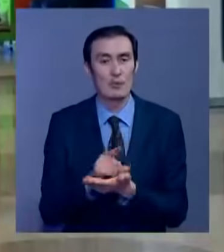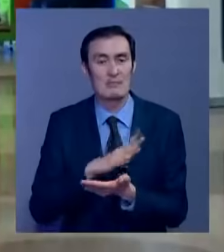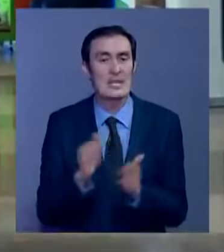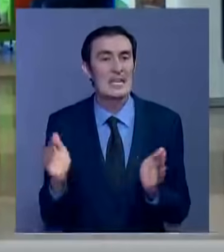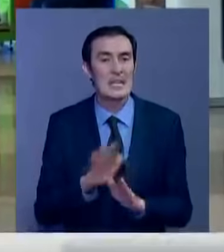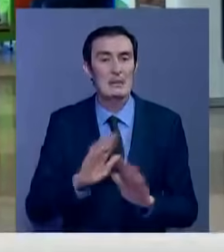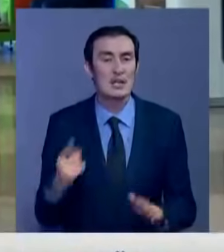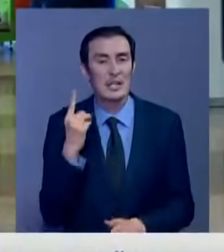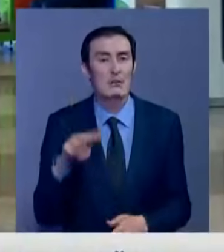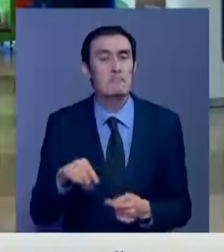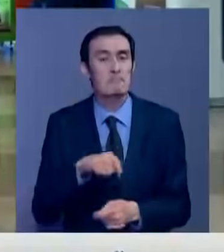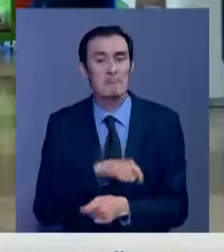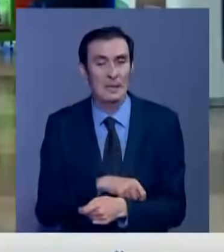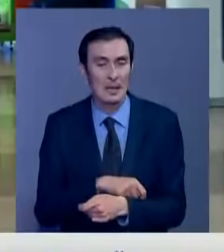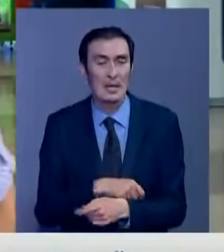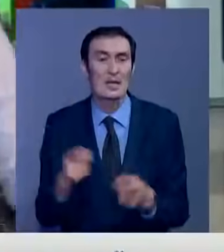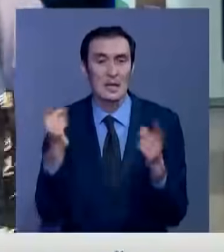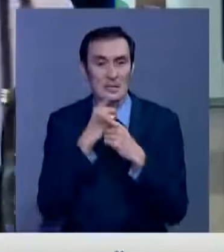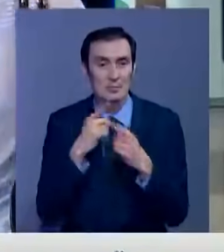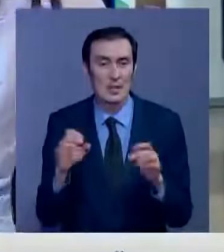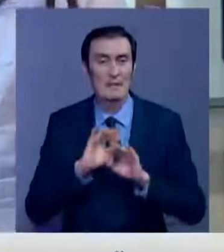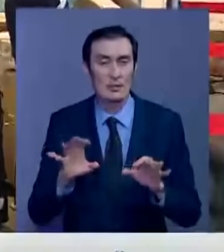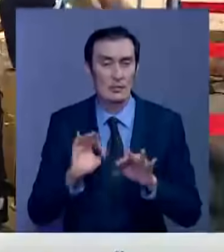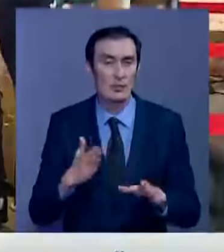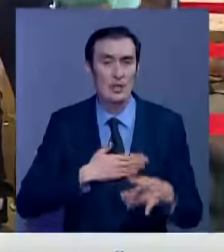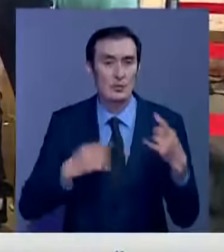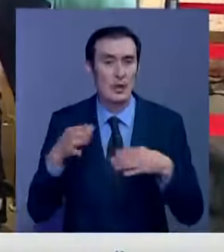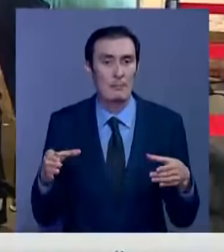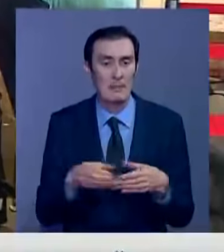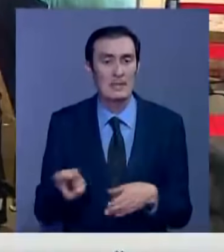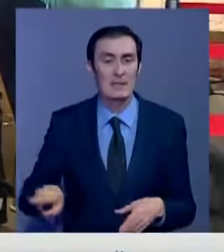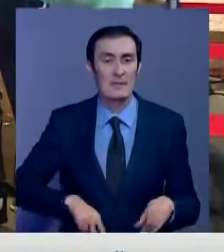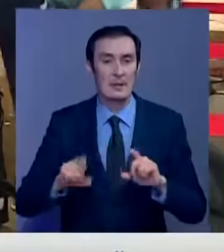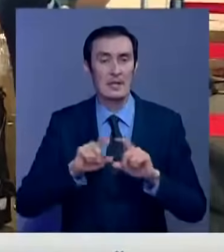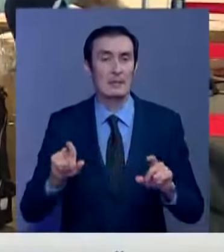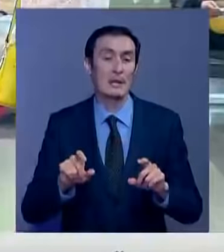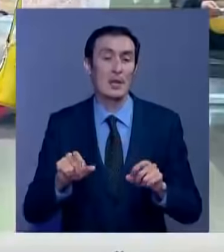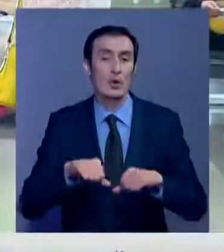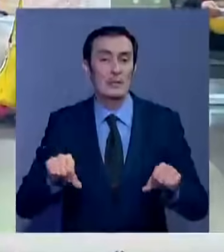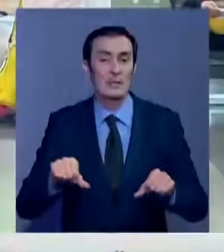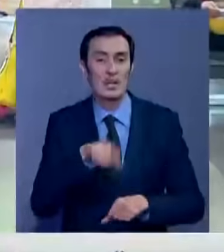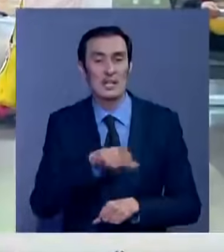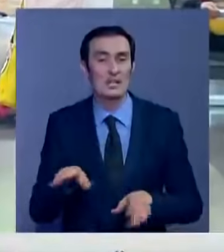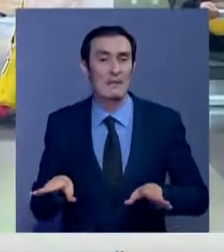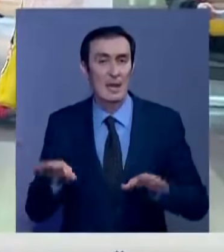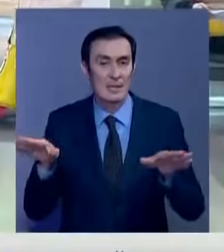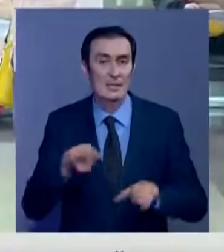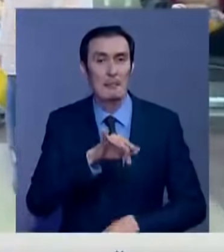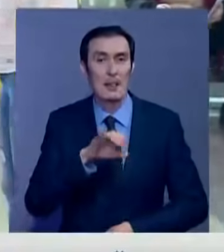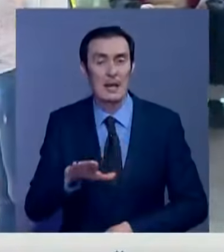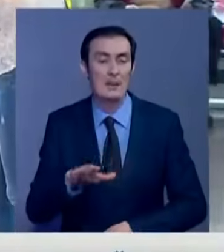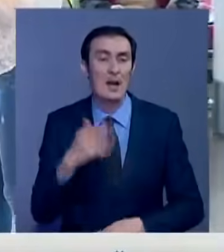быть не менее 1 метра. Как сообщил в интервью нашему каналу директор департамента перевозок Комитета гражданской авиации Нуржан